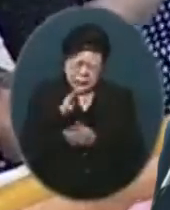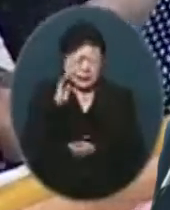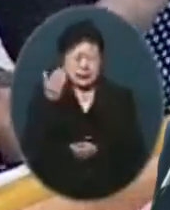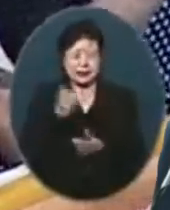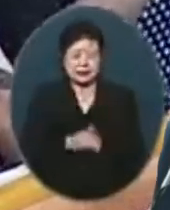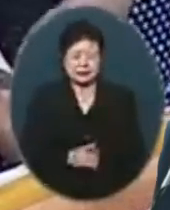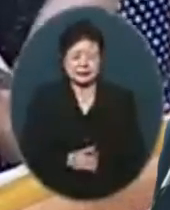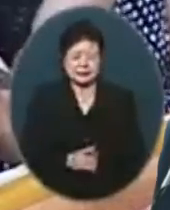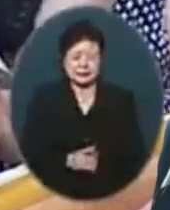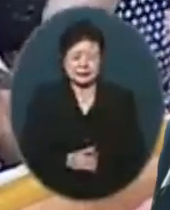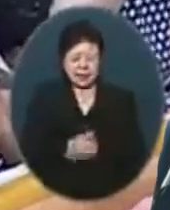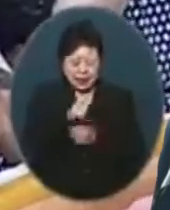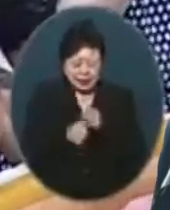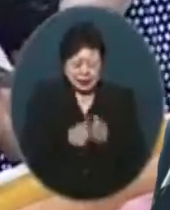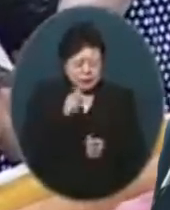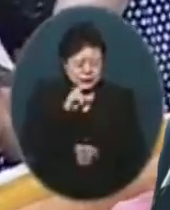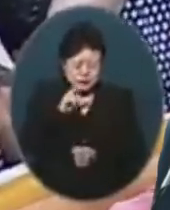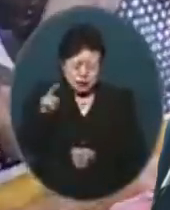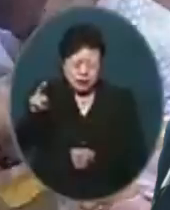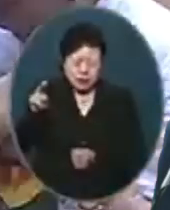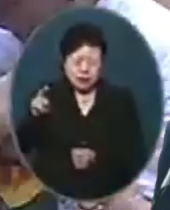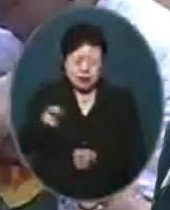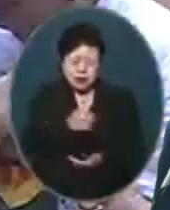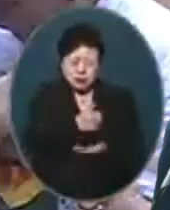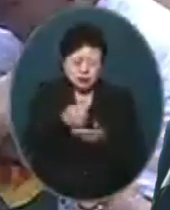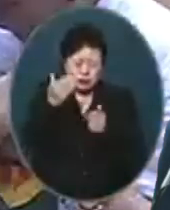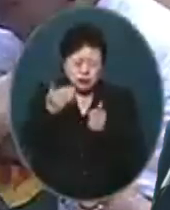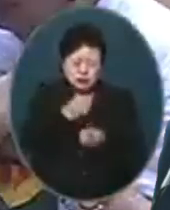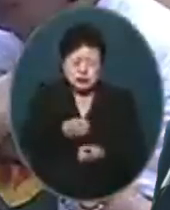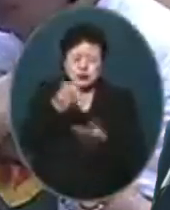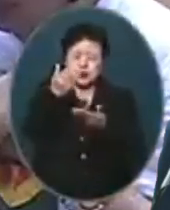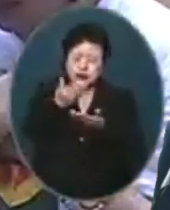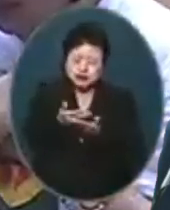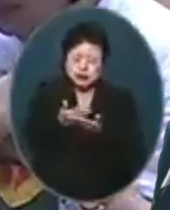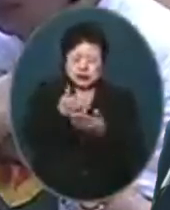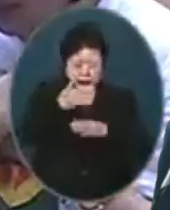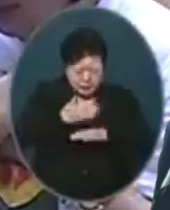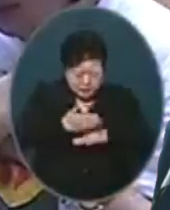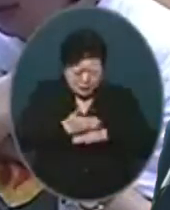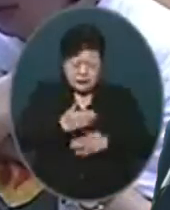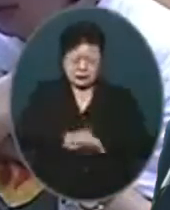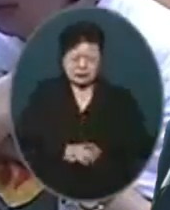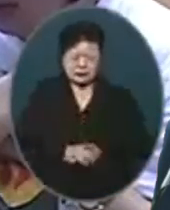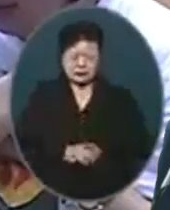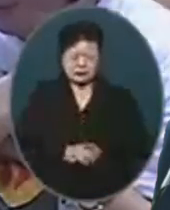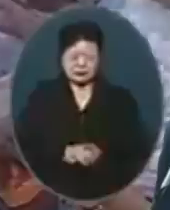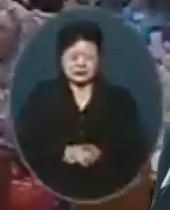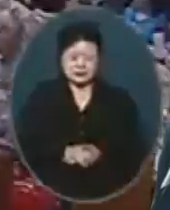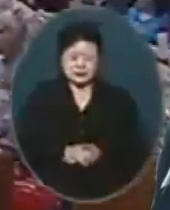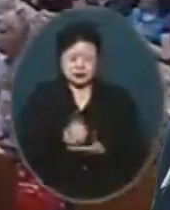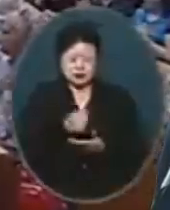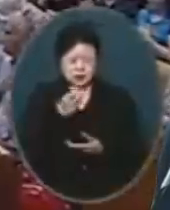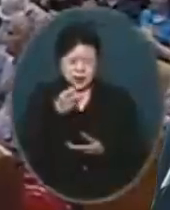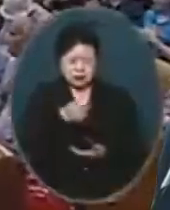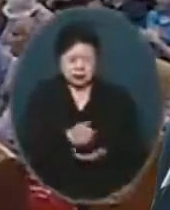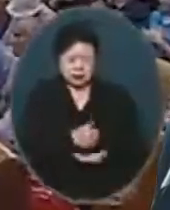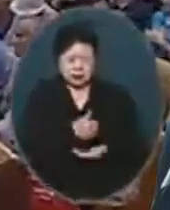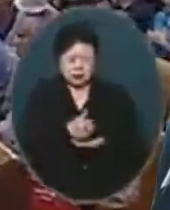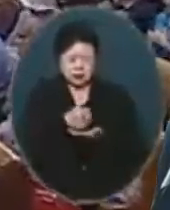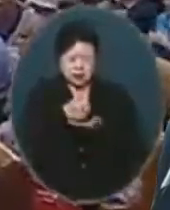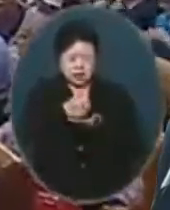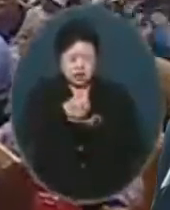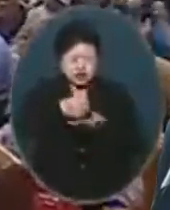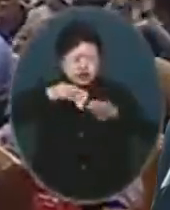것이다. 하나님이시여 주님께서 축복하여 주시니 감사합니다. 우리 주여 세 분 부르고